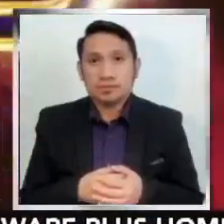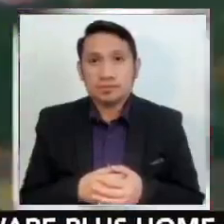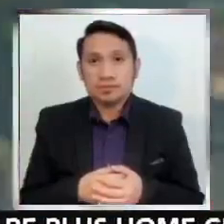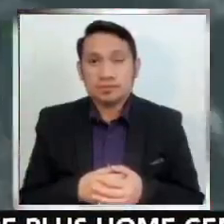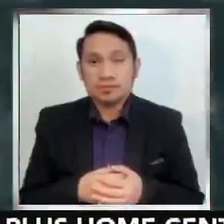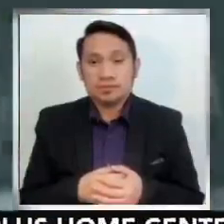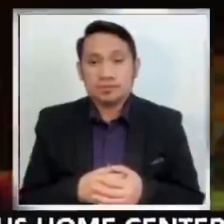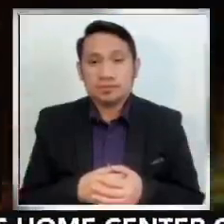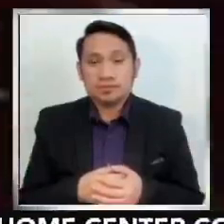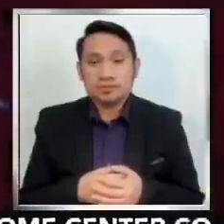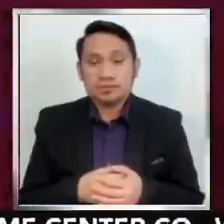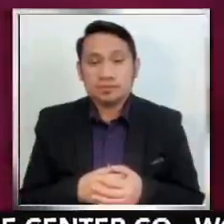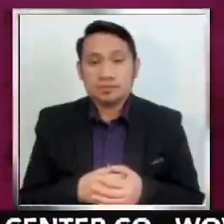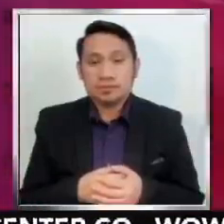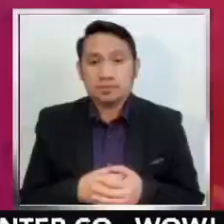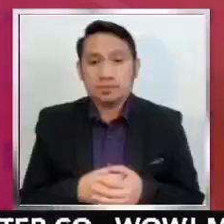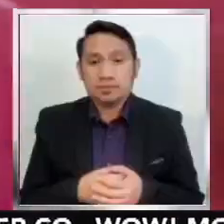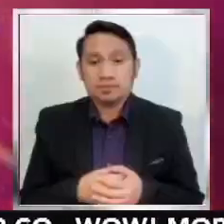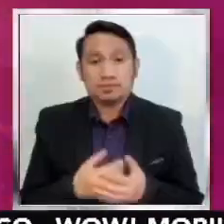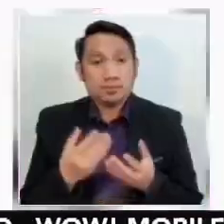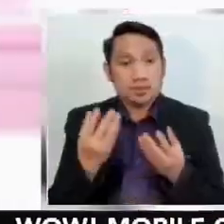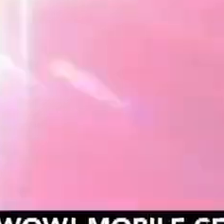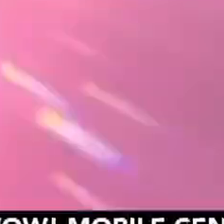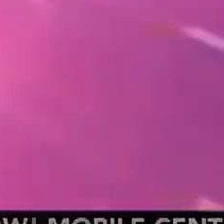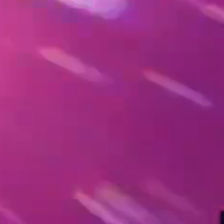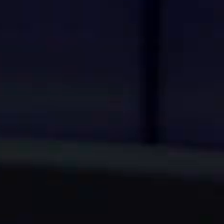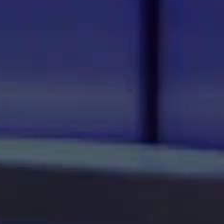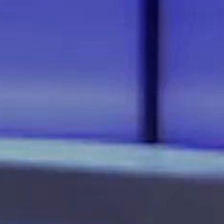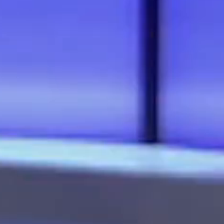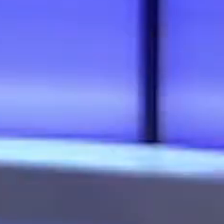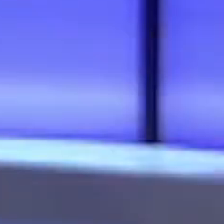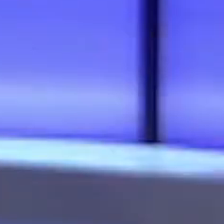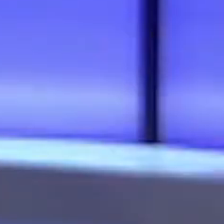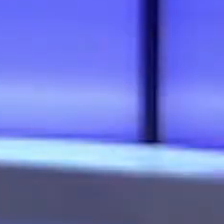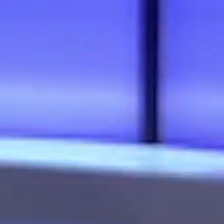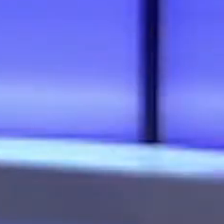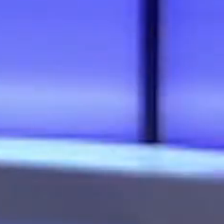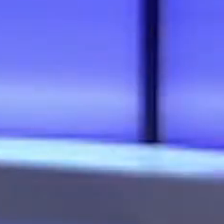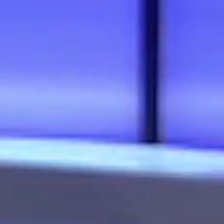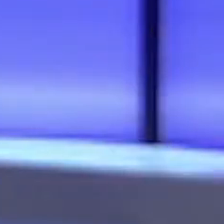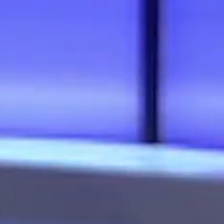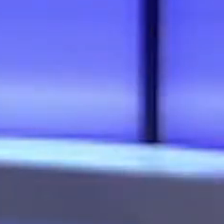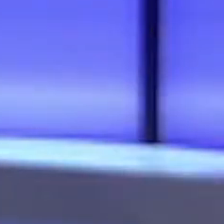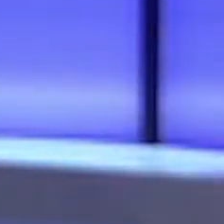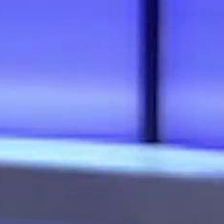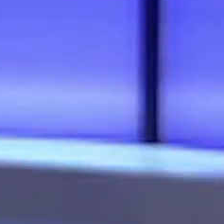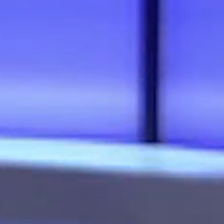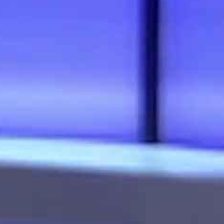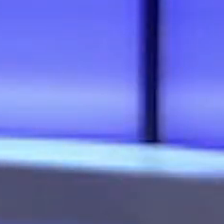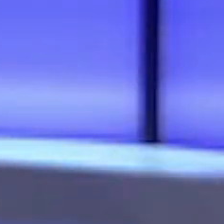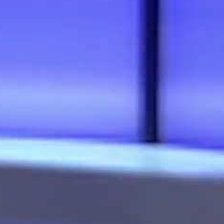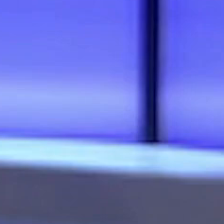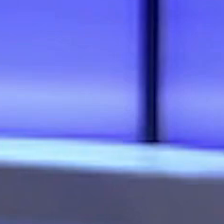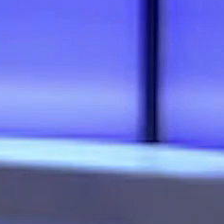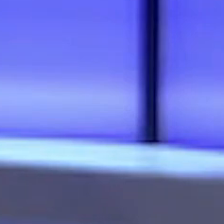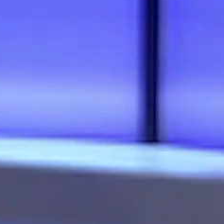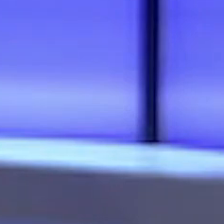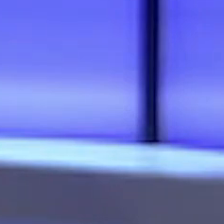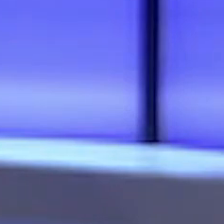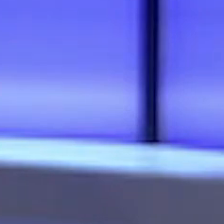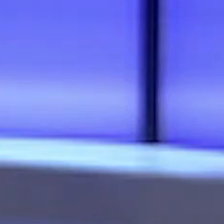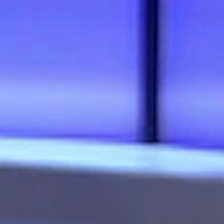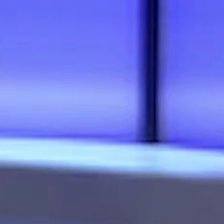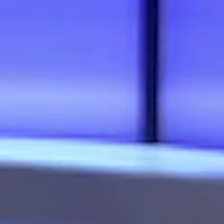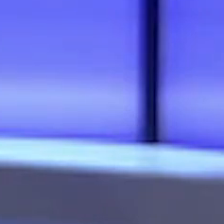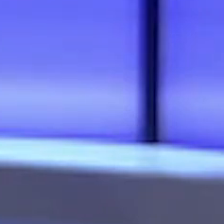Nelson Canlas updated sa Showbiz Happenings. Good news mga kapuso! Maaari niyong mapanood ang 24